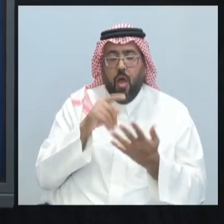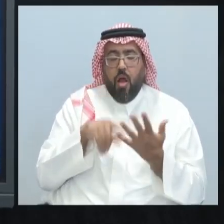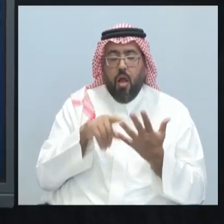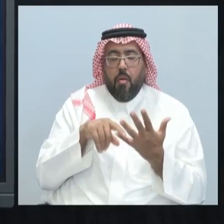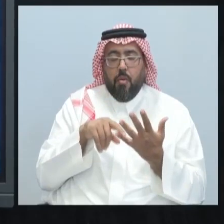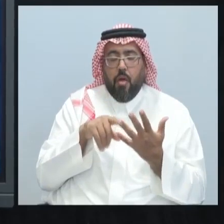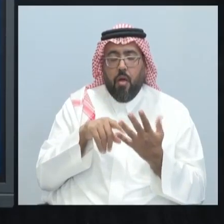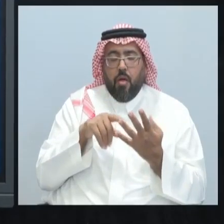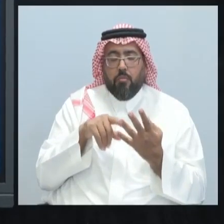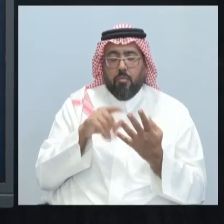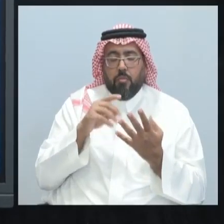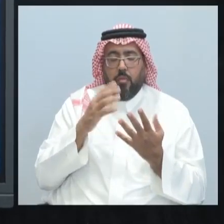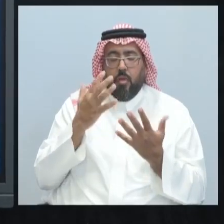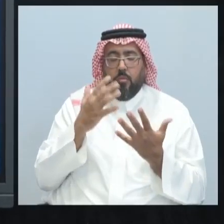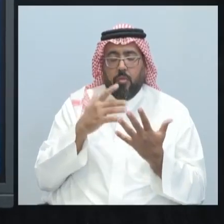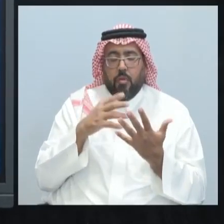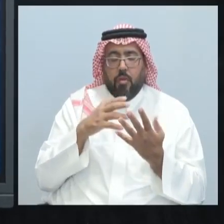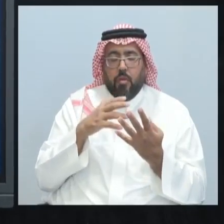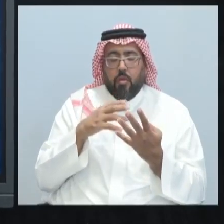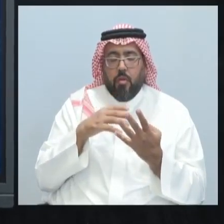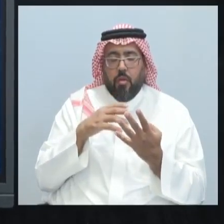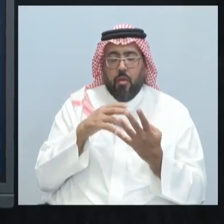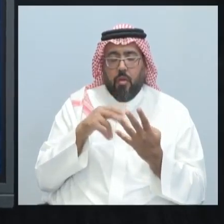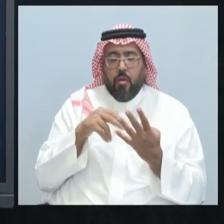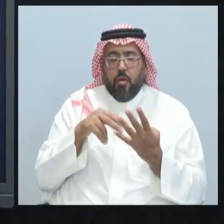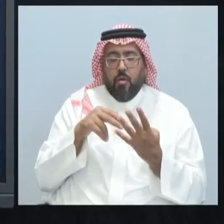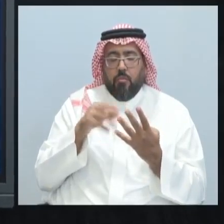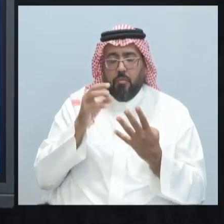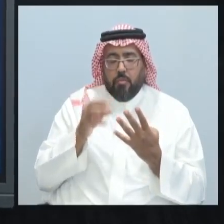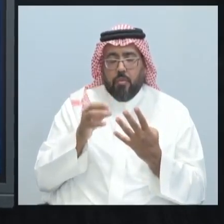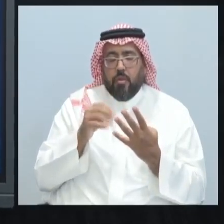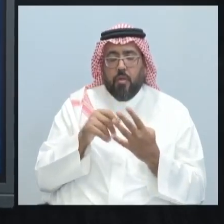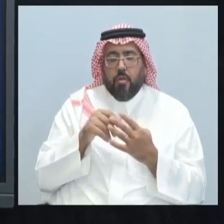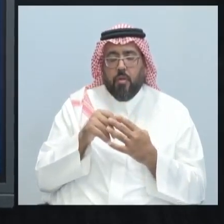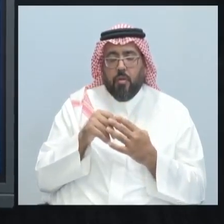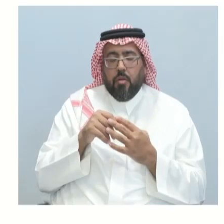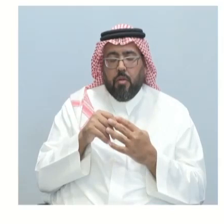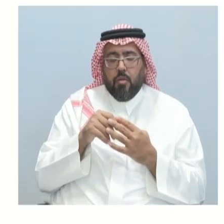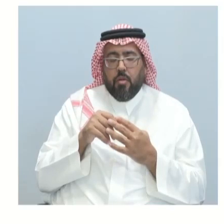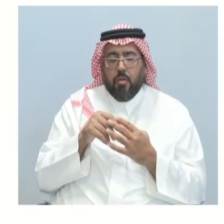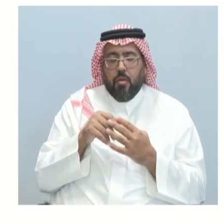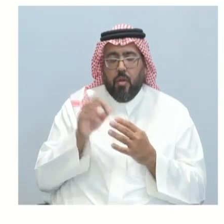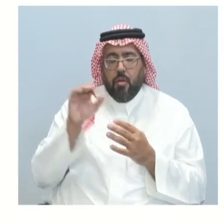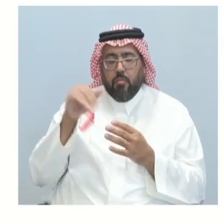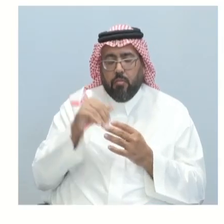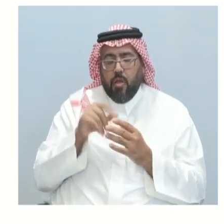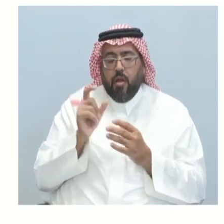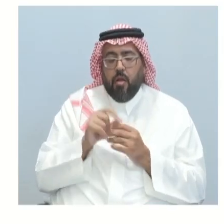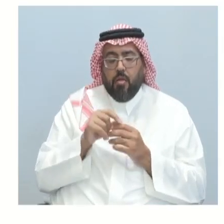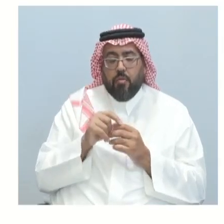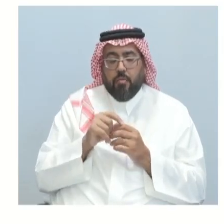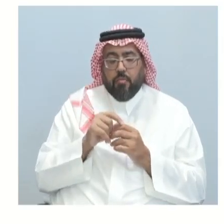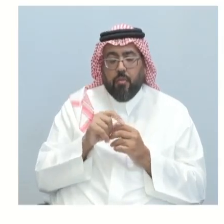الرابعه جميل جميل وهذه الرابعه احسنتم بارك الله فيكم ابنائي وبناتي